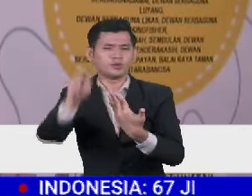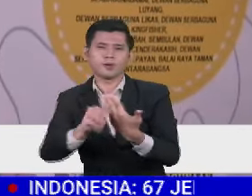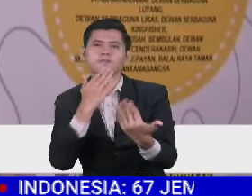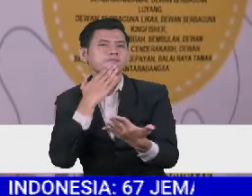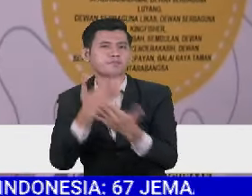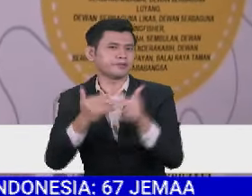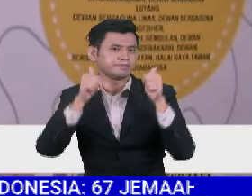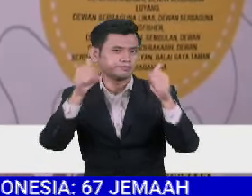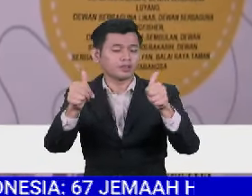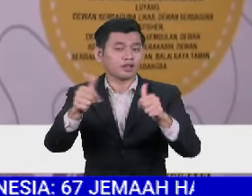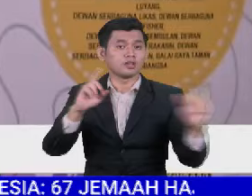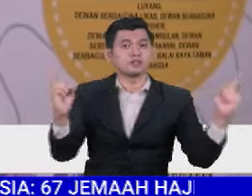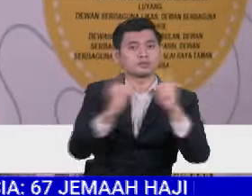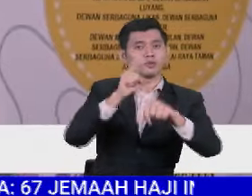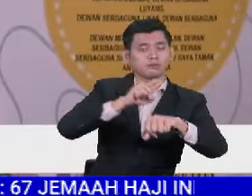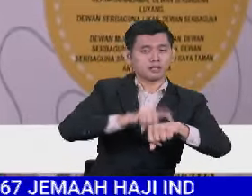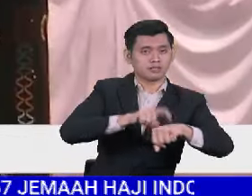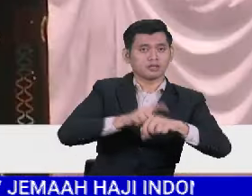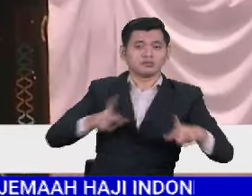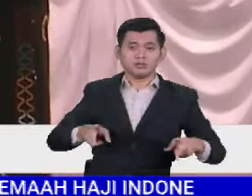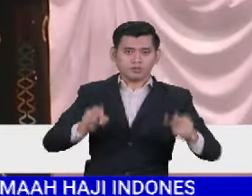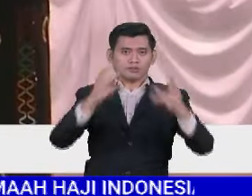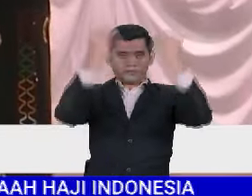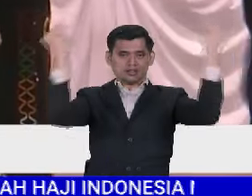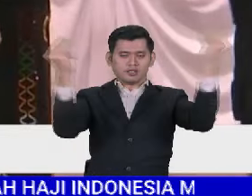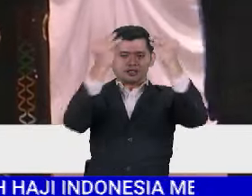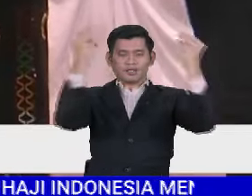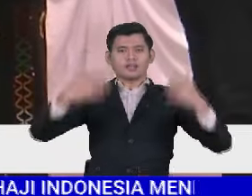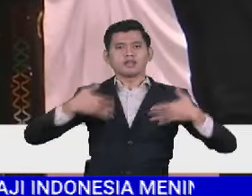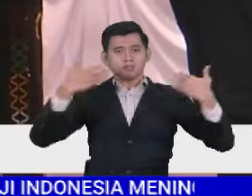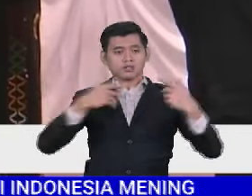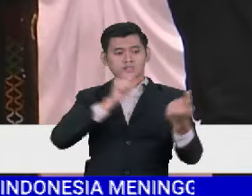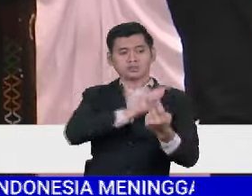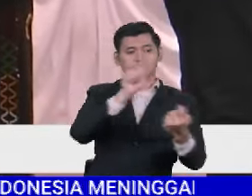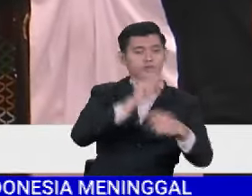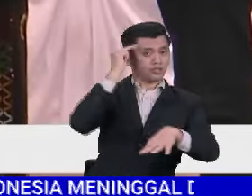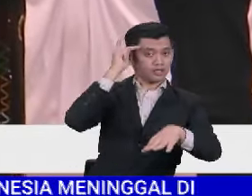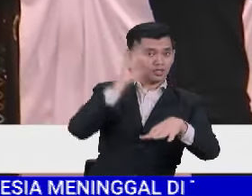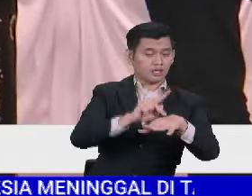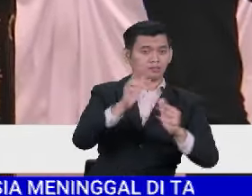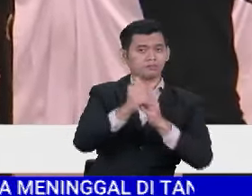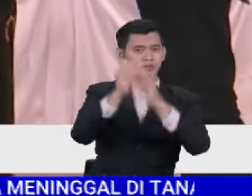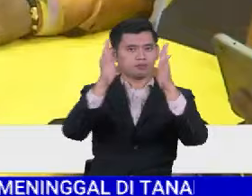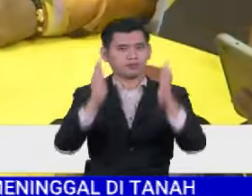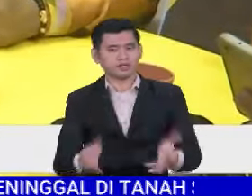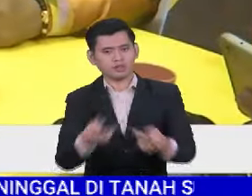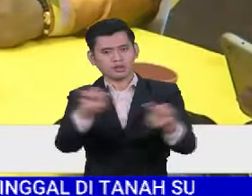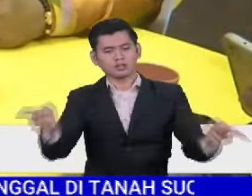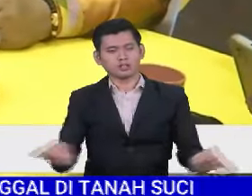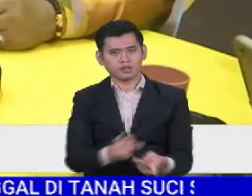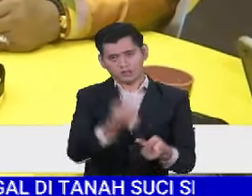sebaiknya beliau ditemui selepas meresmikan Majlis ramah mesra dan sesuai kenal pemimpin di kawasan sepanggar